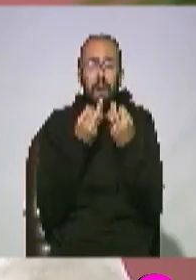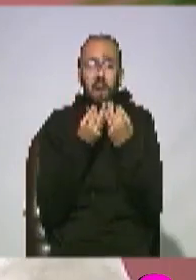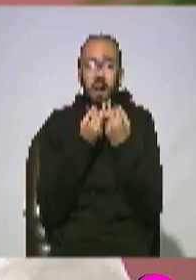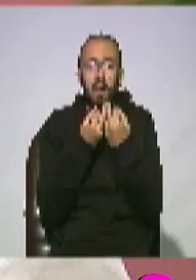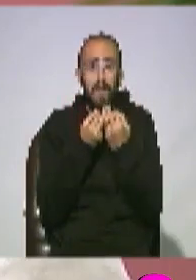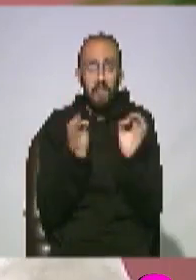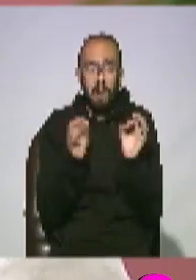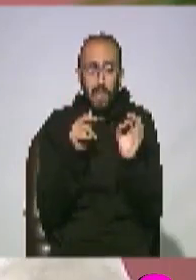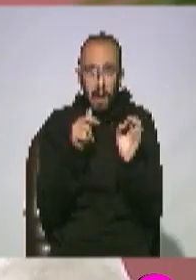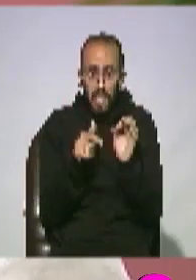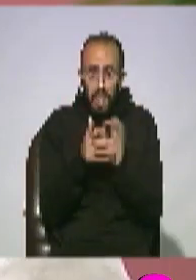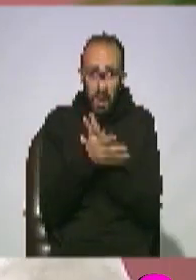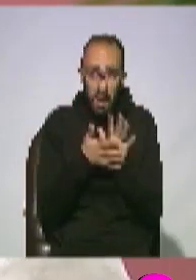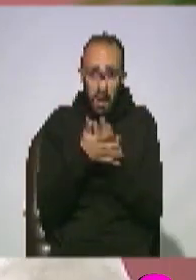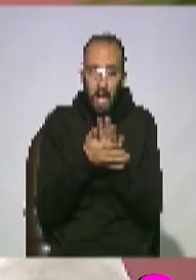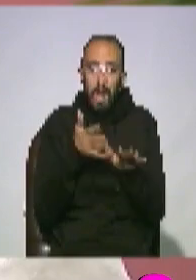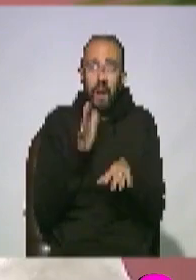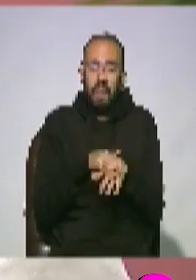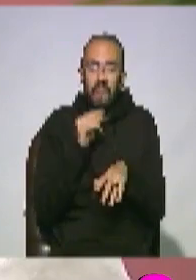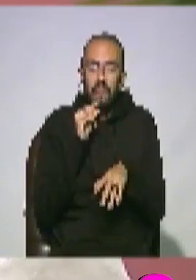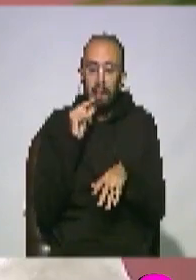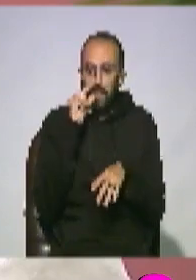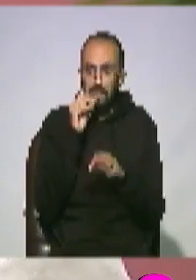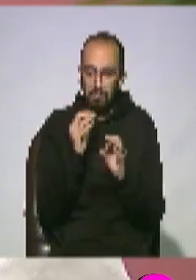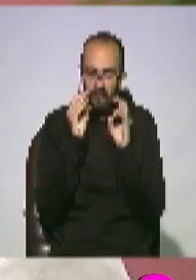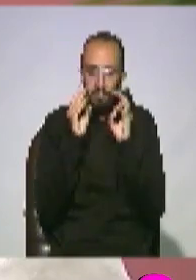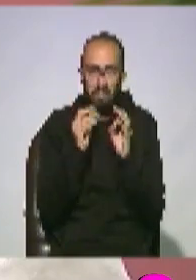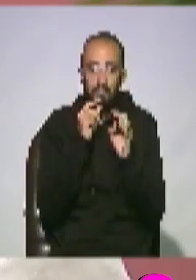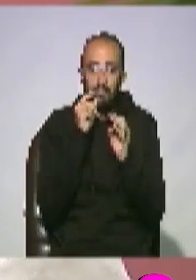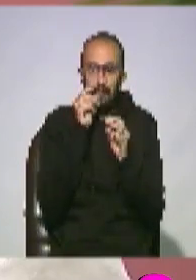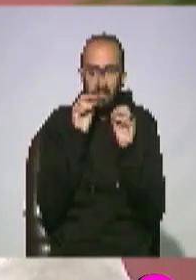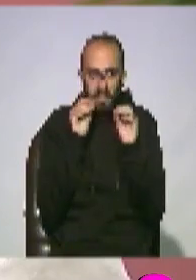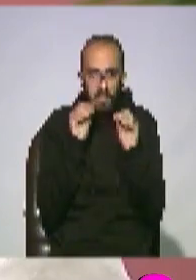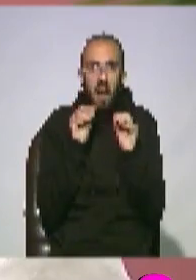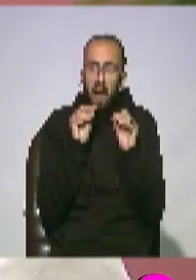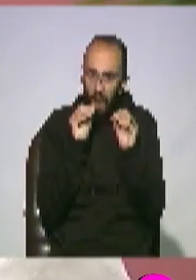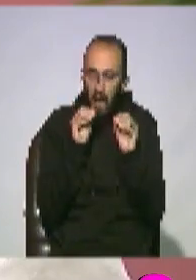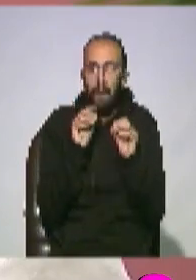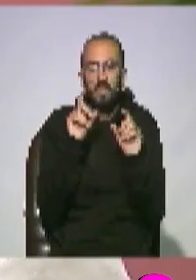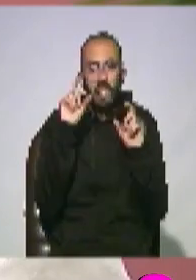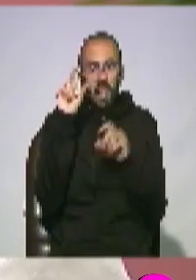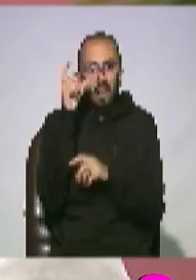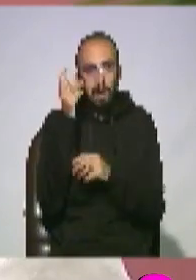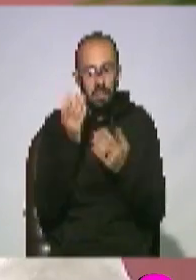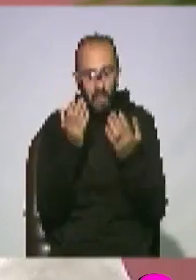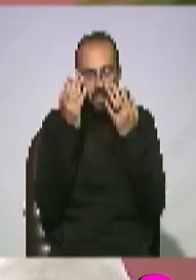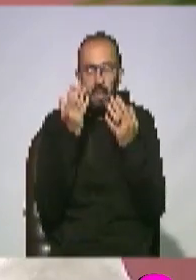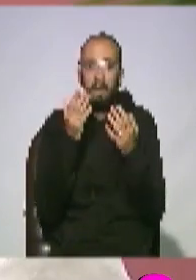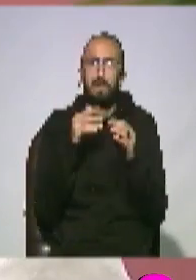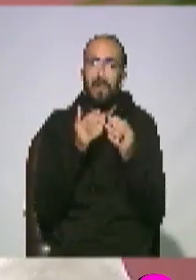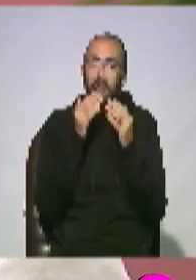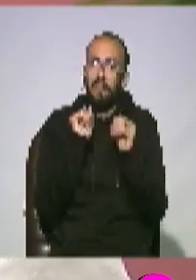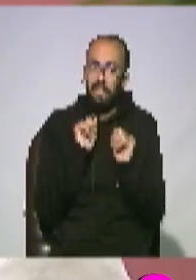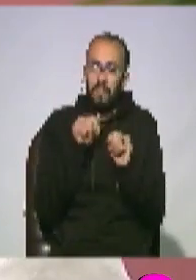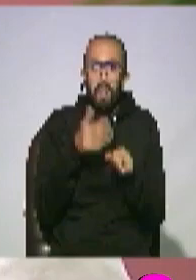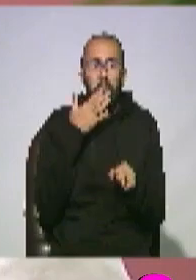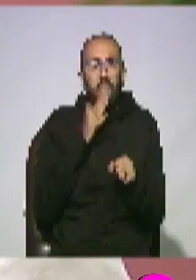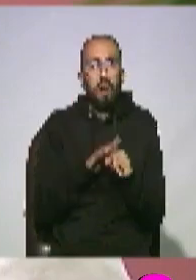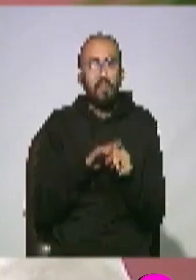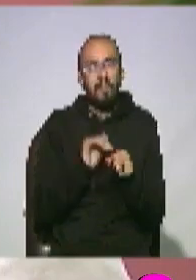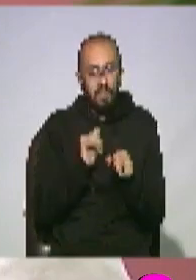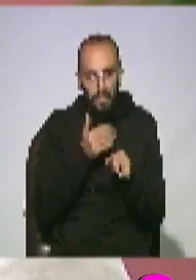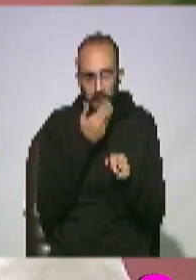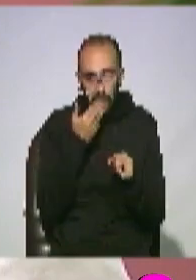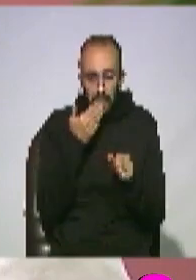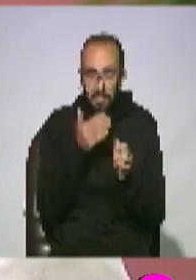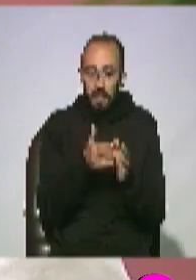يعني أنا هنا بقى المجتمع عندي متدين تدين قشري اللي هو في أدان، في صلاة، في رمضان، ولكن تعالي نتعامل مع الناس، لا،